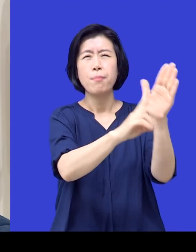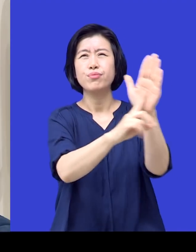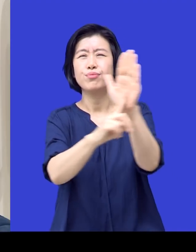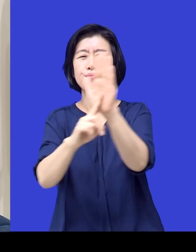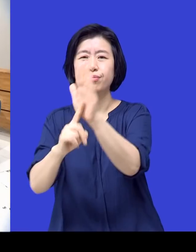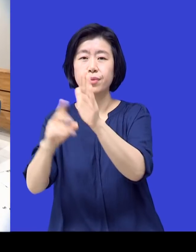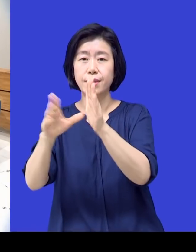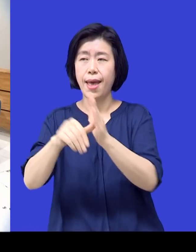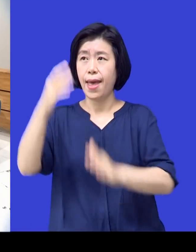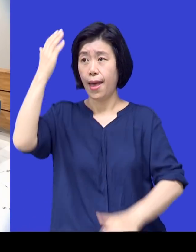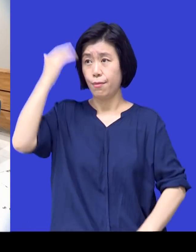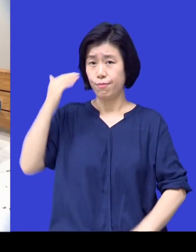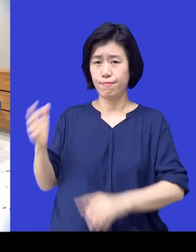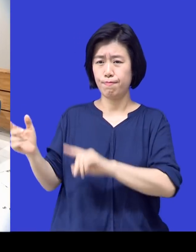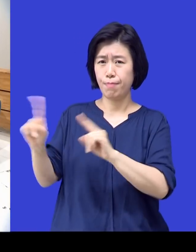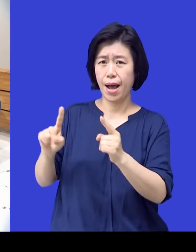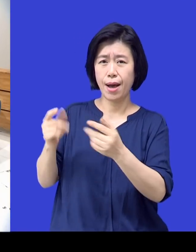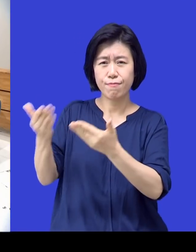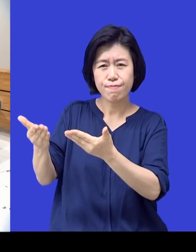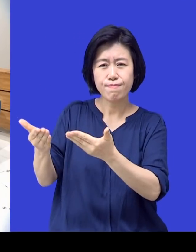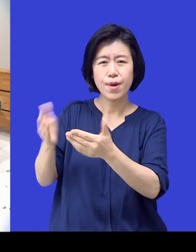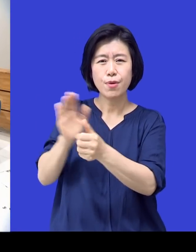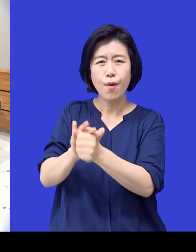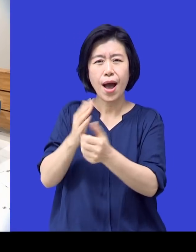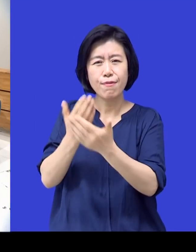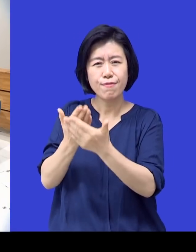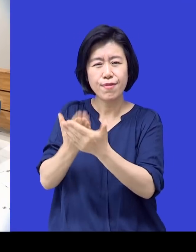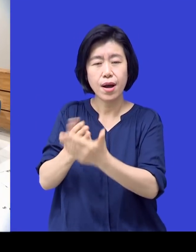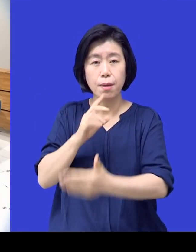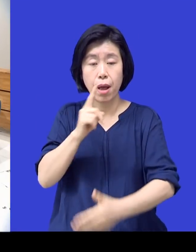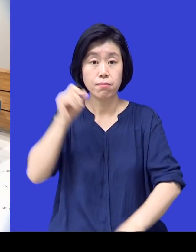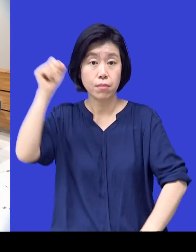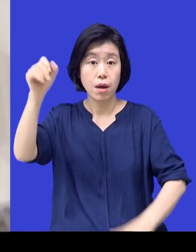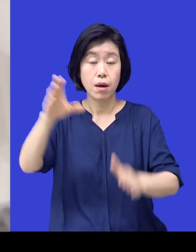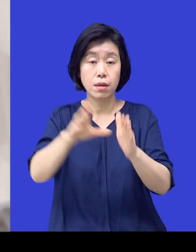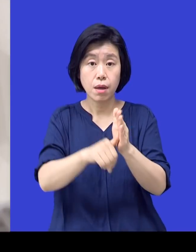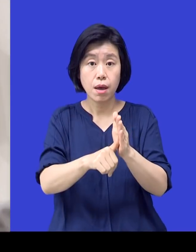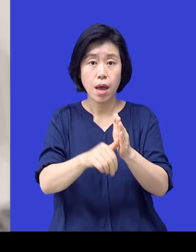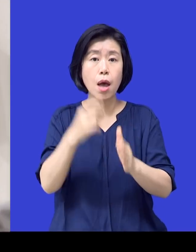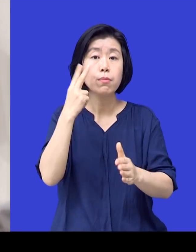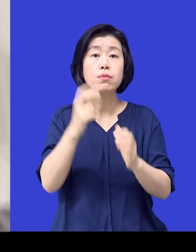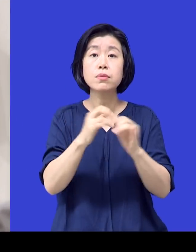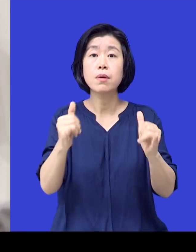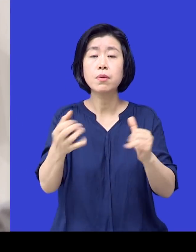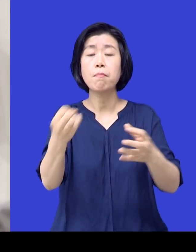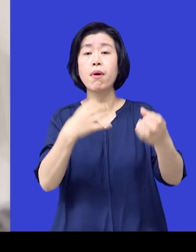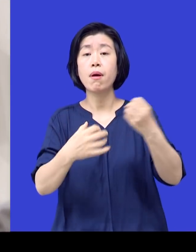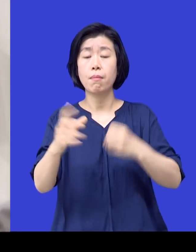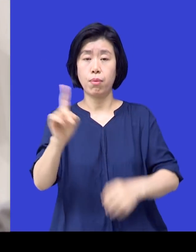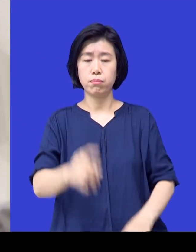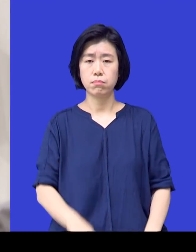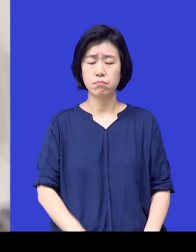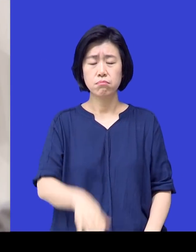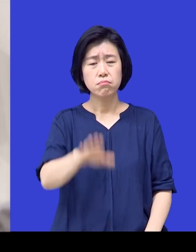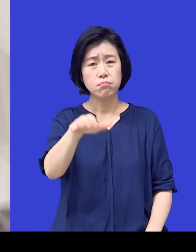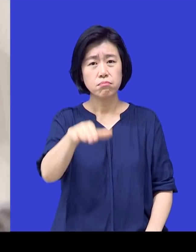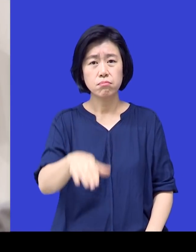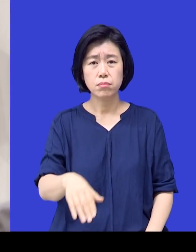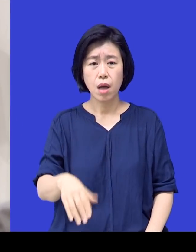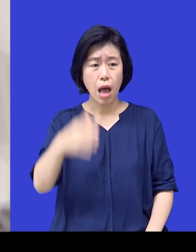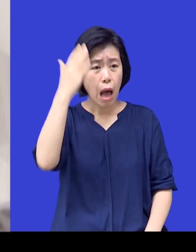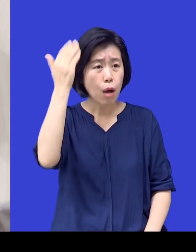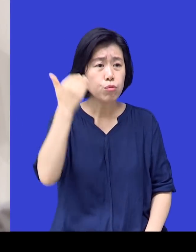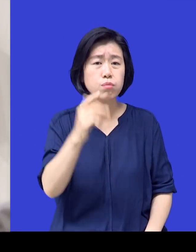그 질문이 제일 많이 나왔대요. 똑같았겠죠. 당시에도. 우리 네. 주변에도 가난한 사람들이, 부족한 사람들이 많은데 왜 알지도 들어보지도